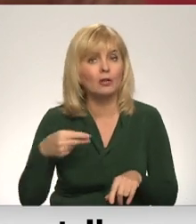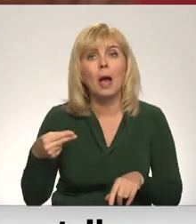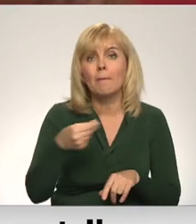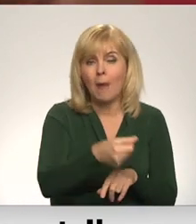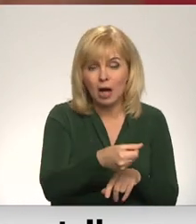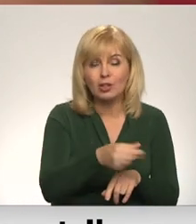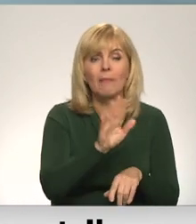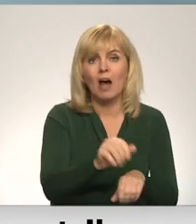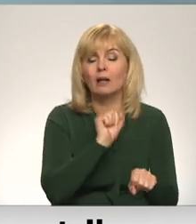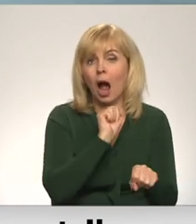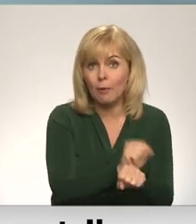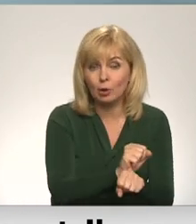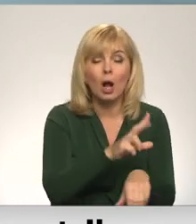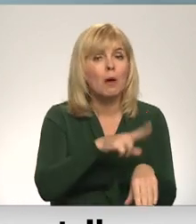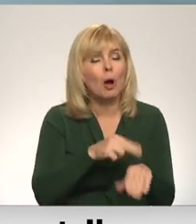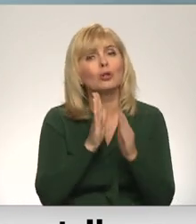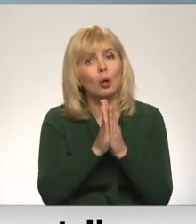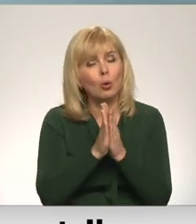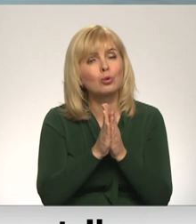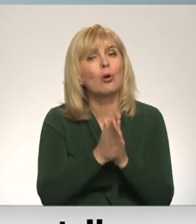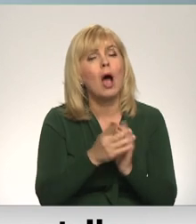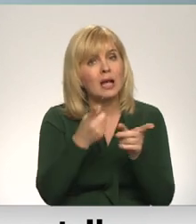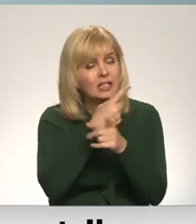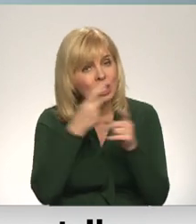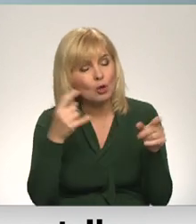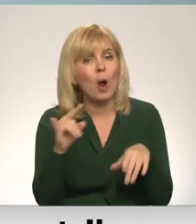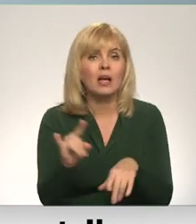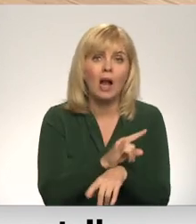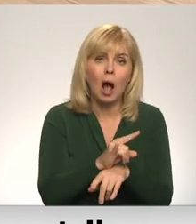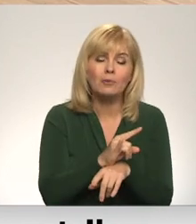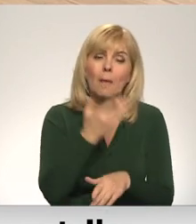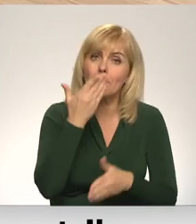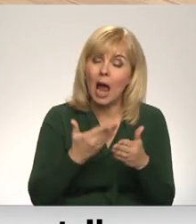vēl var apturēt. Policija aicina ziņot par krāpniecības mēģinājumiem,